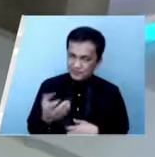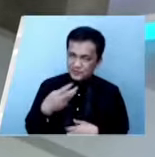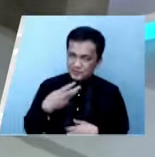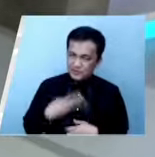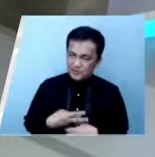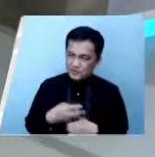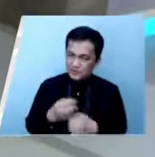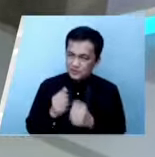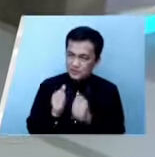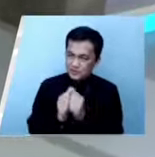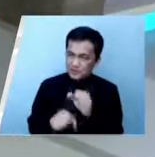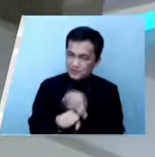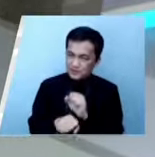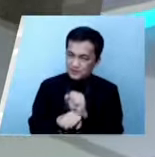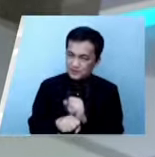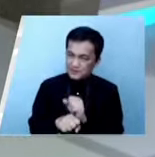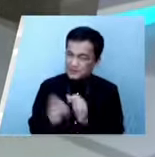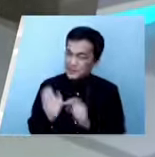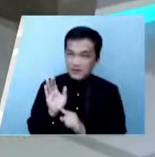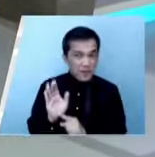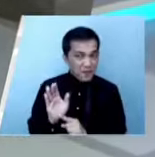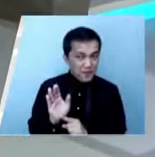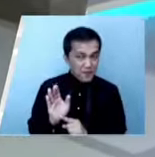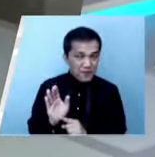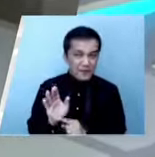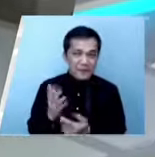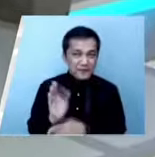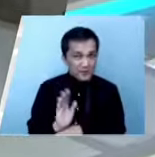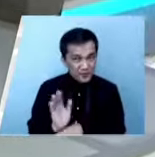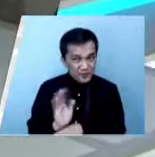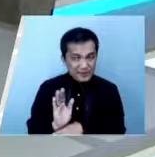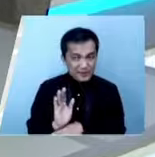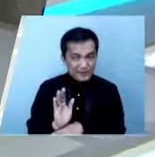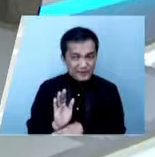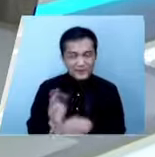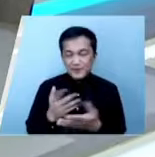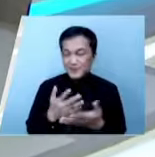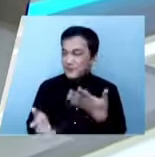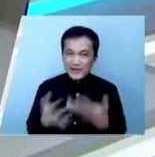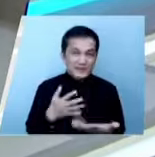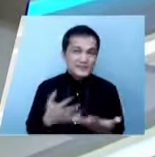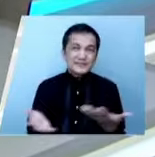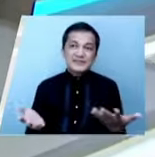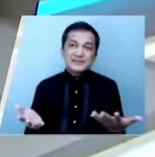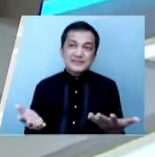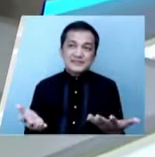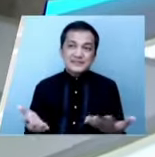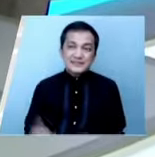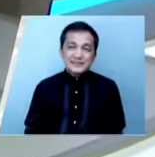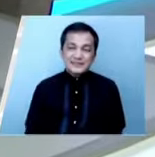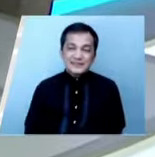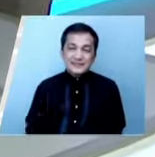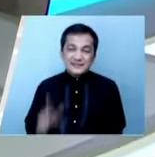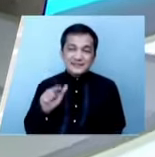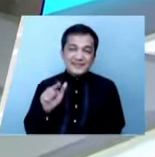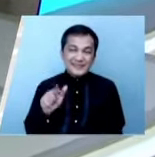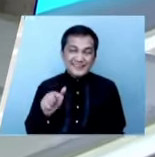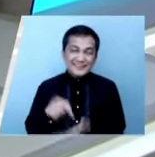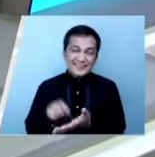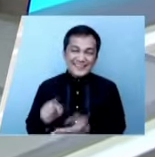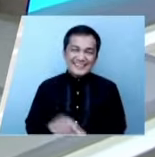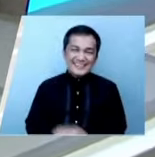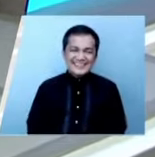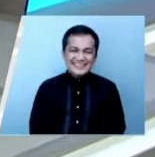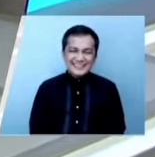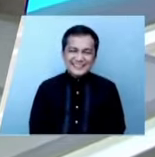work with in a show, in a movie? You! Whatever, come on. Mamaya na kita babayaran na.